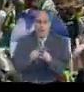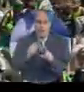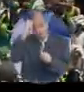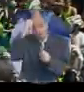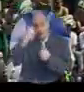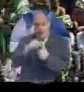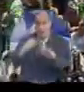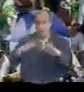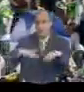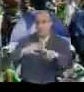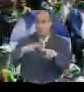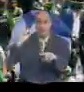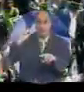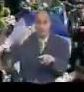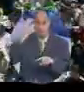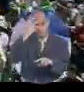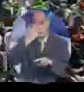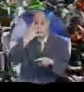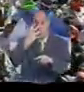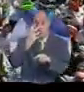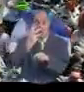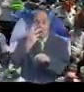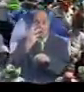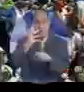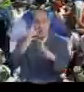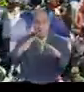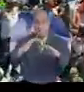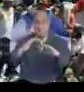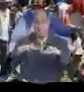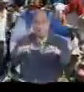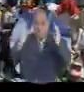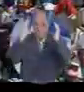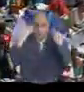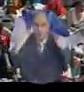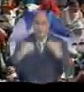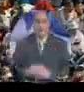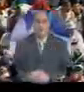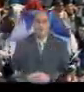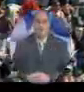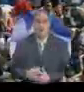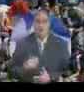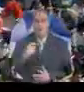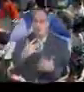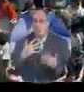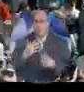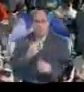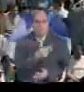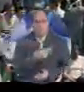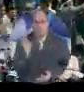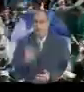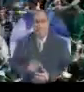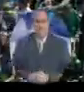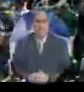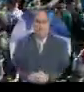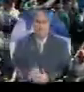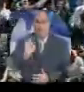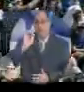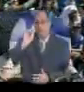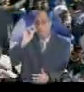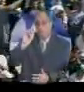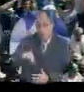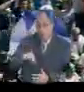عنابة، الكل متفائل هنا، الأنصار يعيشون أجواء استثنائية. طبعا الفريق الوطني كان